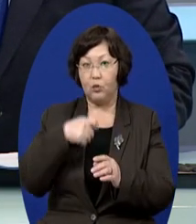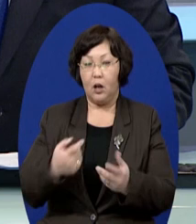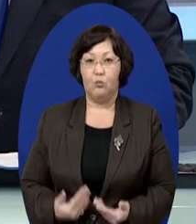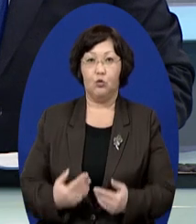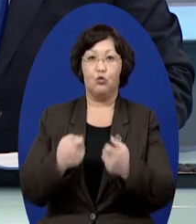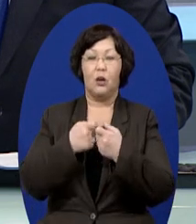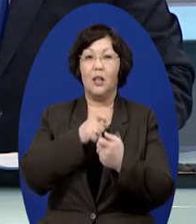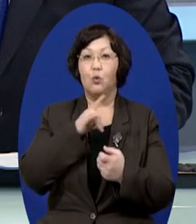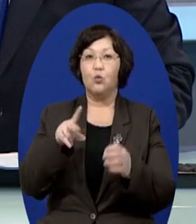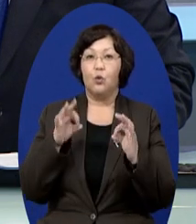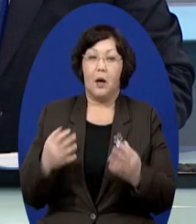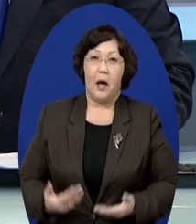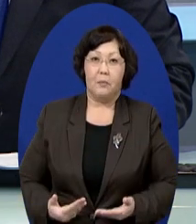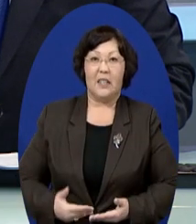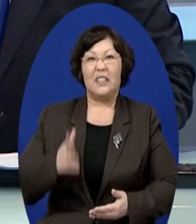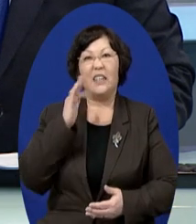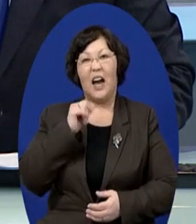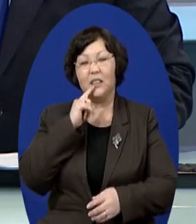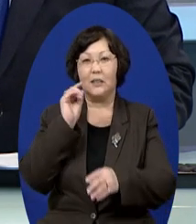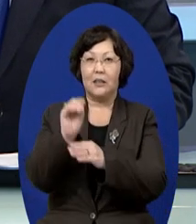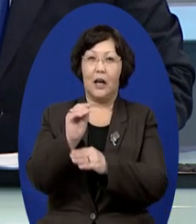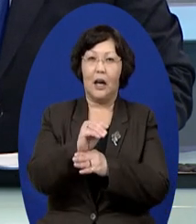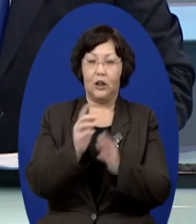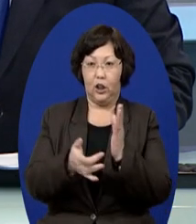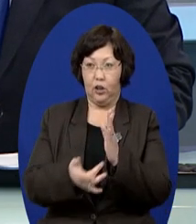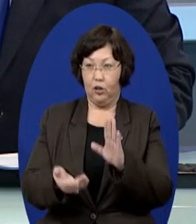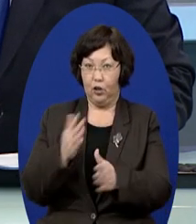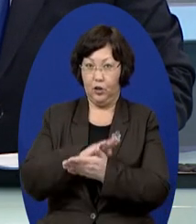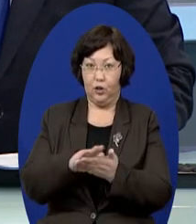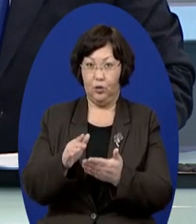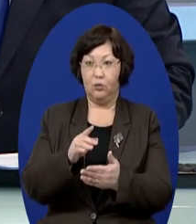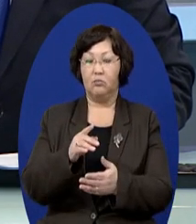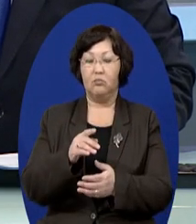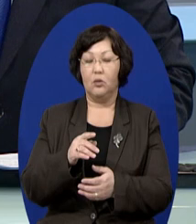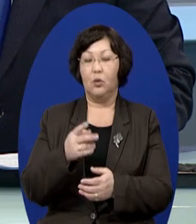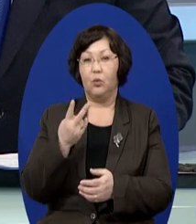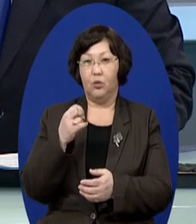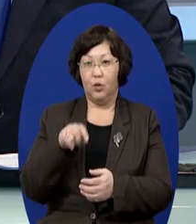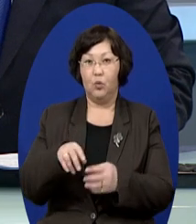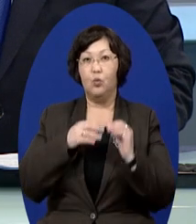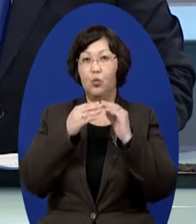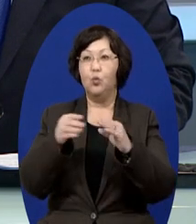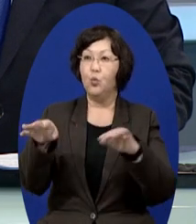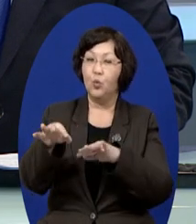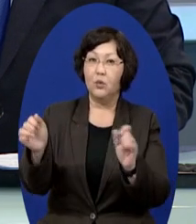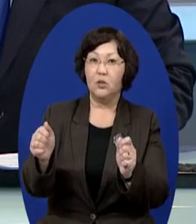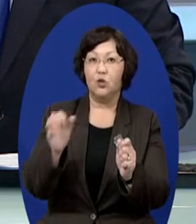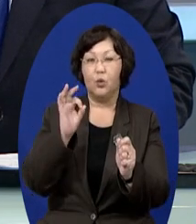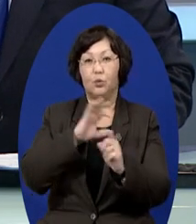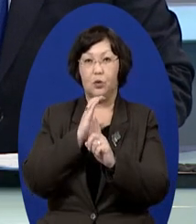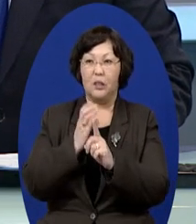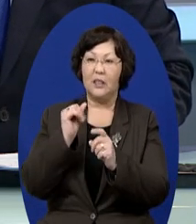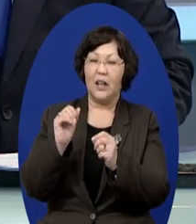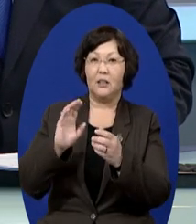хөвчлийг түгээж олон хүн тусалж технологийн эрен зуунд нүүдэлчдийн ёс уламжлалыг авч үлдэх дэлхий таниулах том зорилго тавьсан эхнээсээ